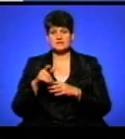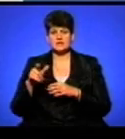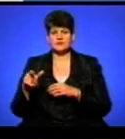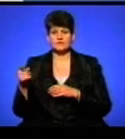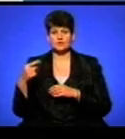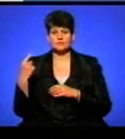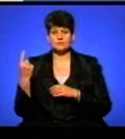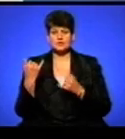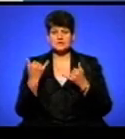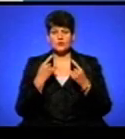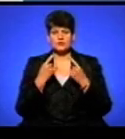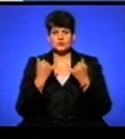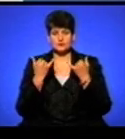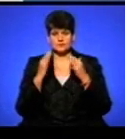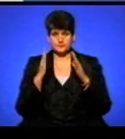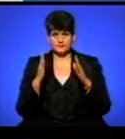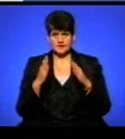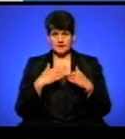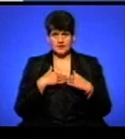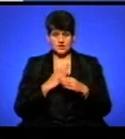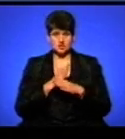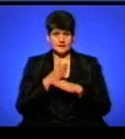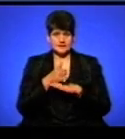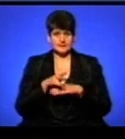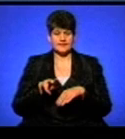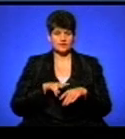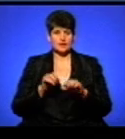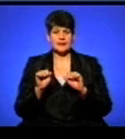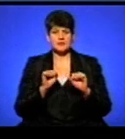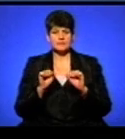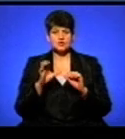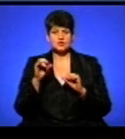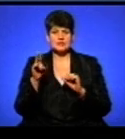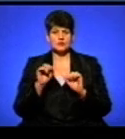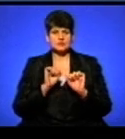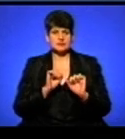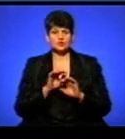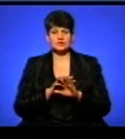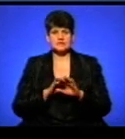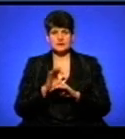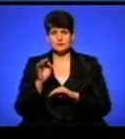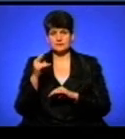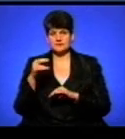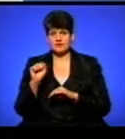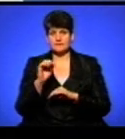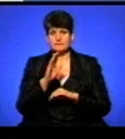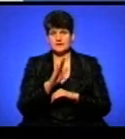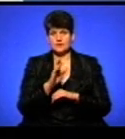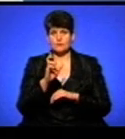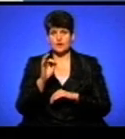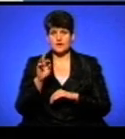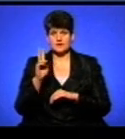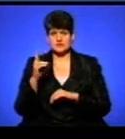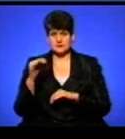це говоритимемо сьогодні. І наш гість студії – директор департаменту соціального захисту населення облдержадміністрації Вадим Боярський. Доброго